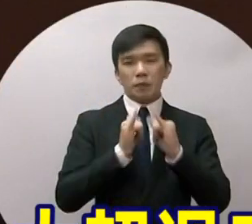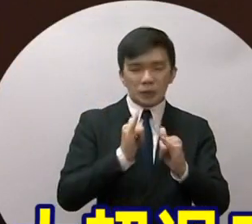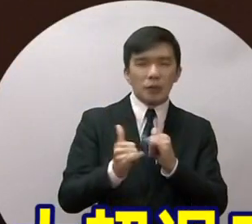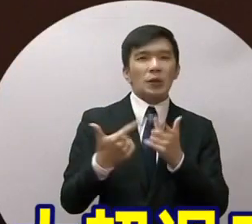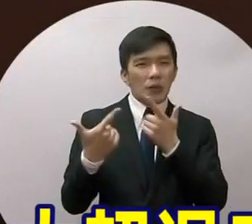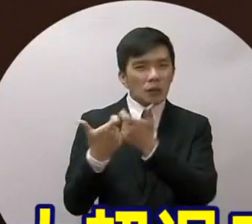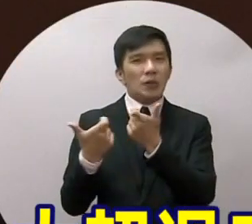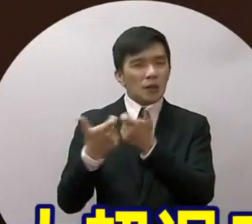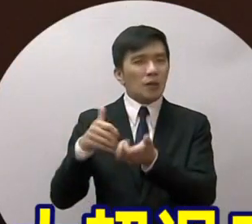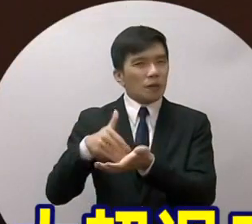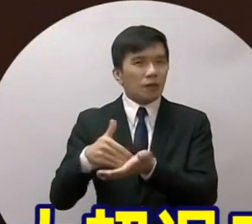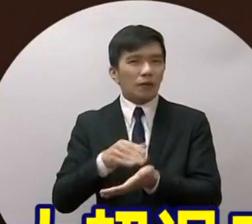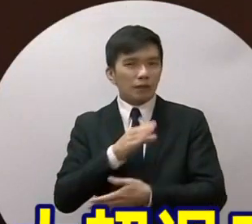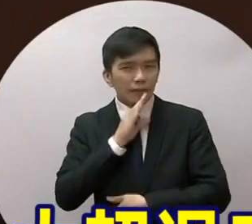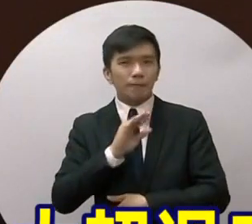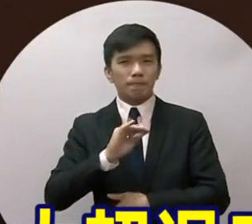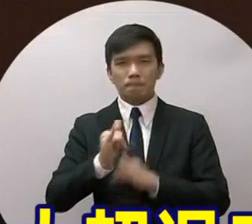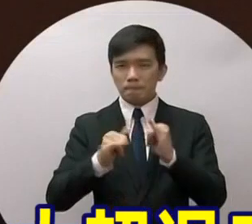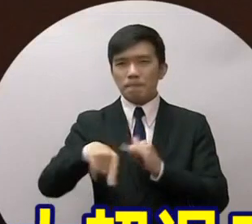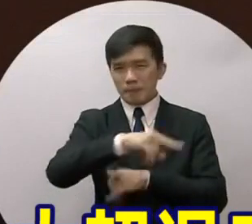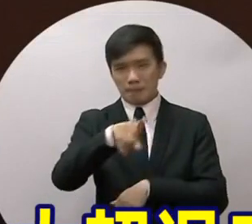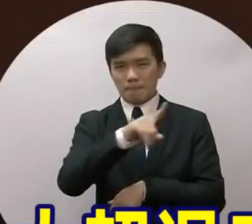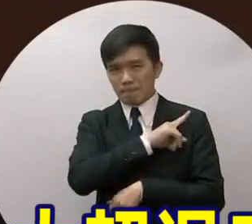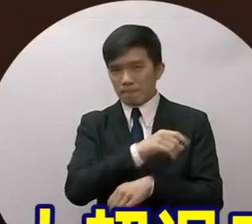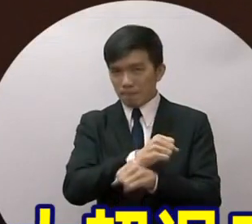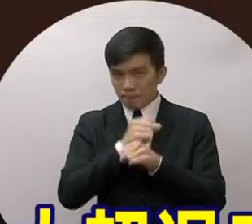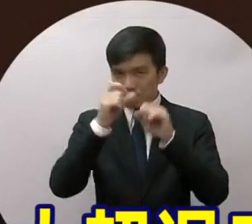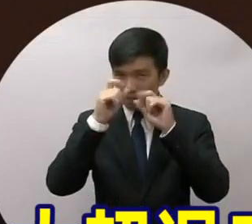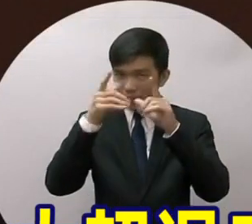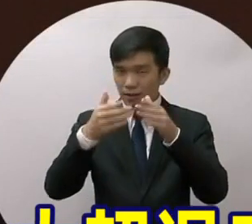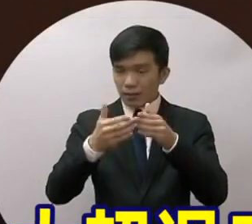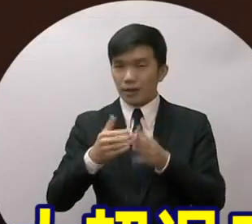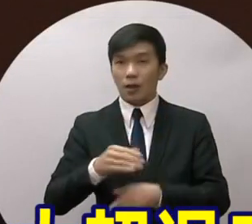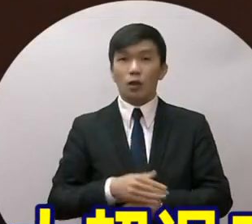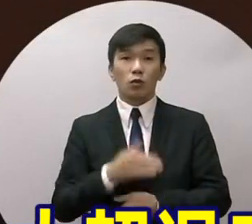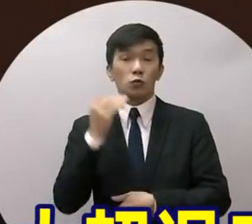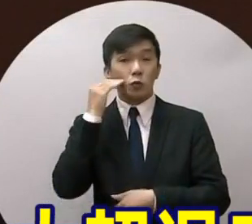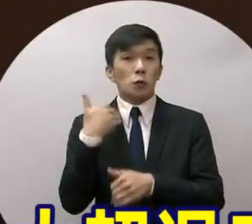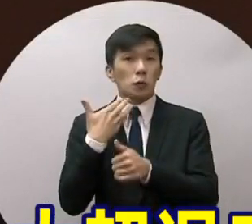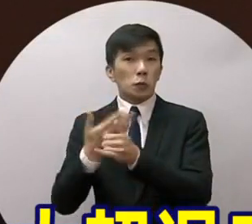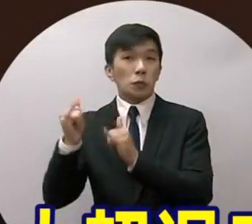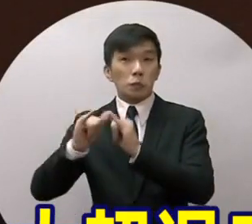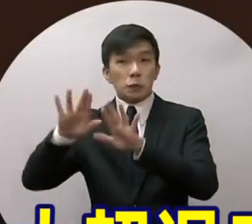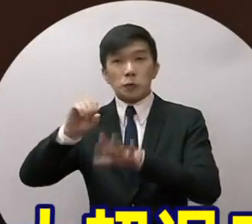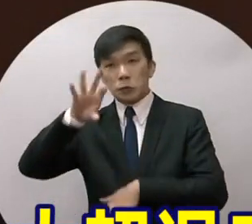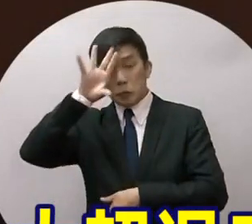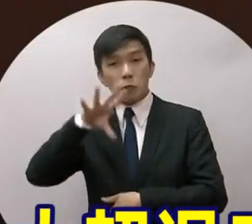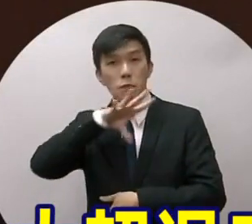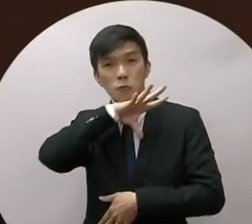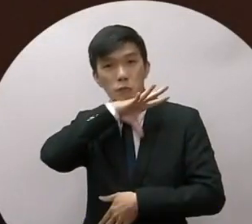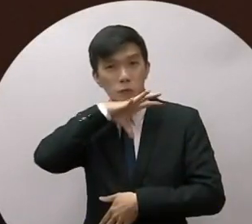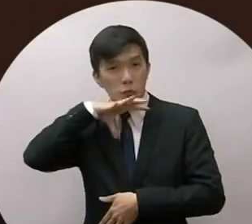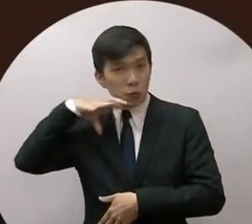你真的要坐视民进党堕落成为专制独裁的新霸权吗？